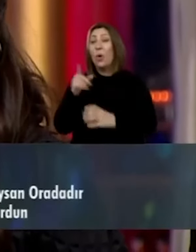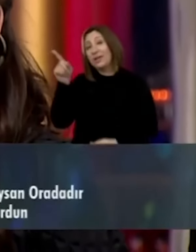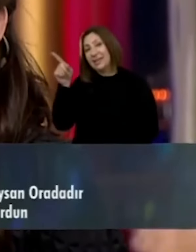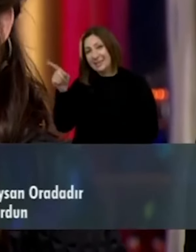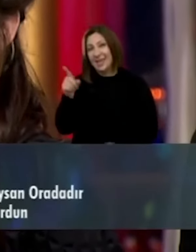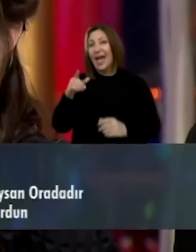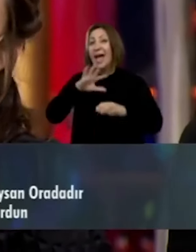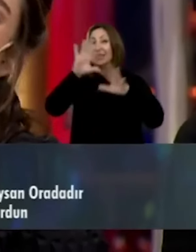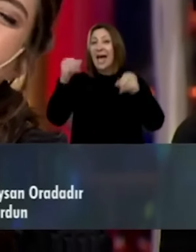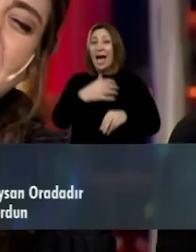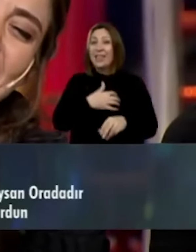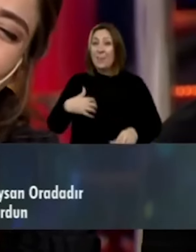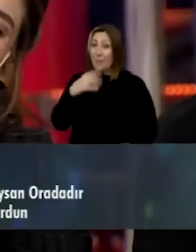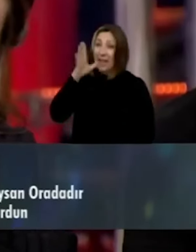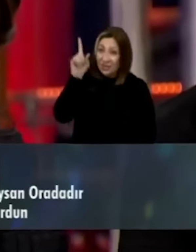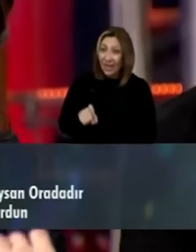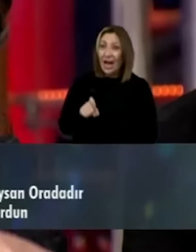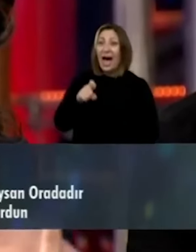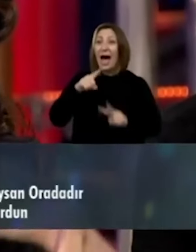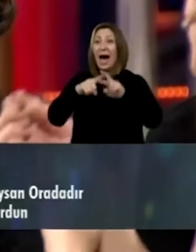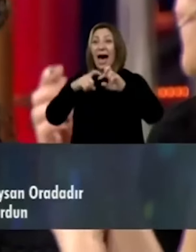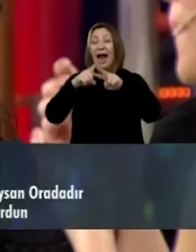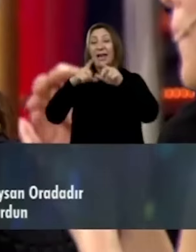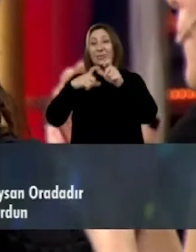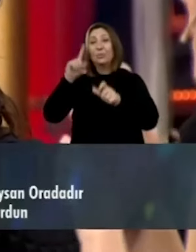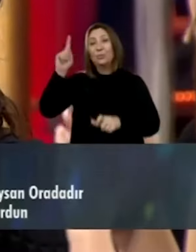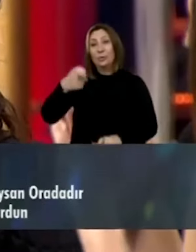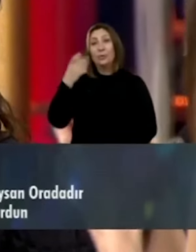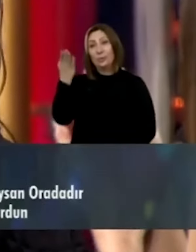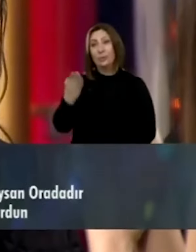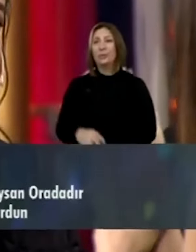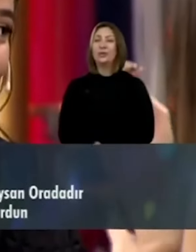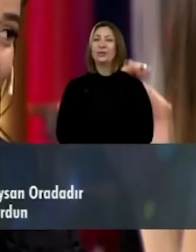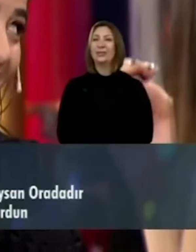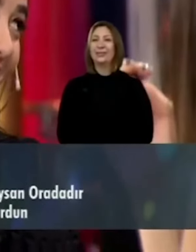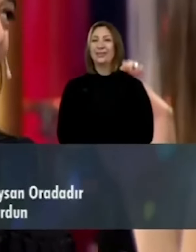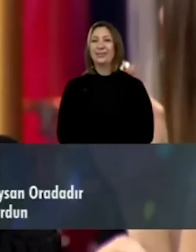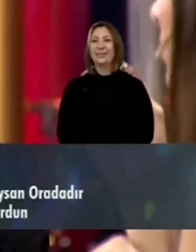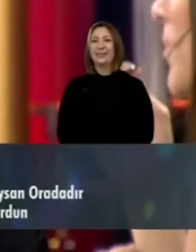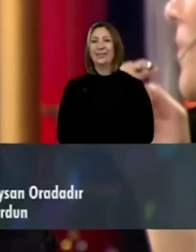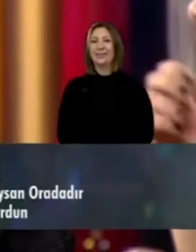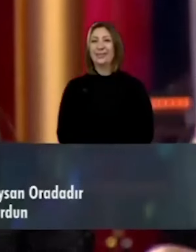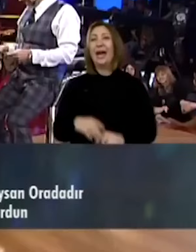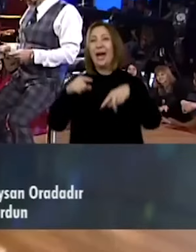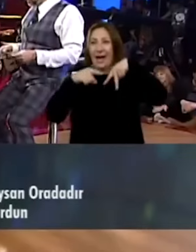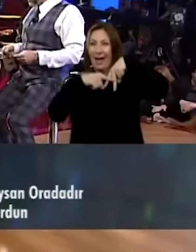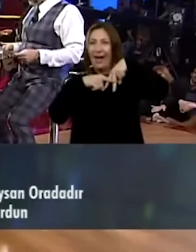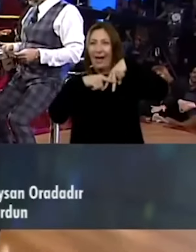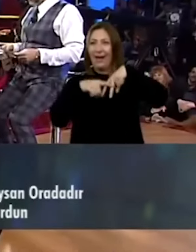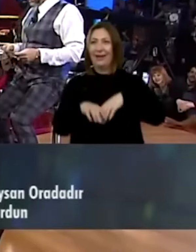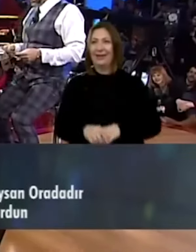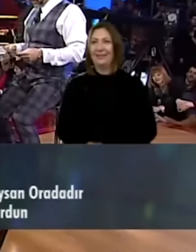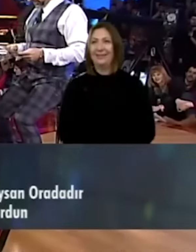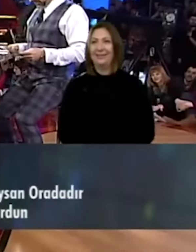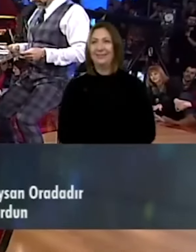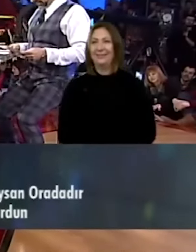Çıkarttıysan Oradadır. Her şeyi annemi bilecek. Aras Aydın Bulurdun. Kızım Nerede?